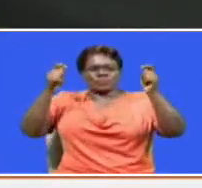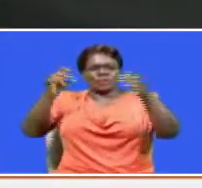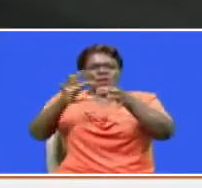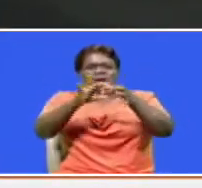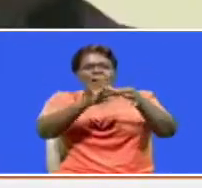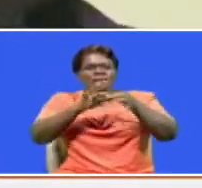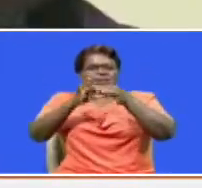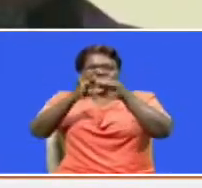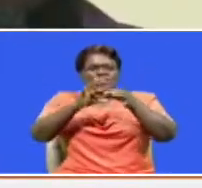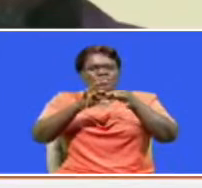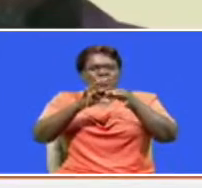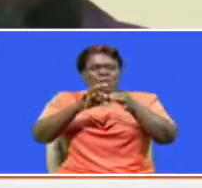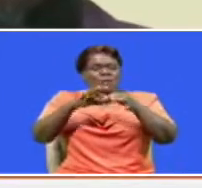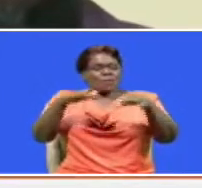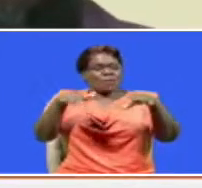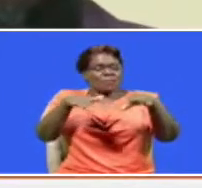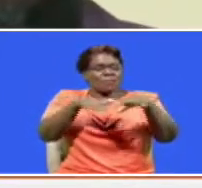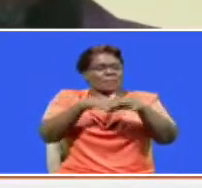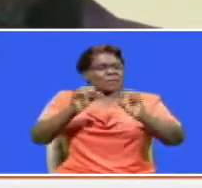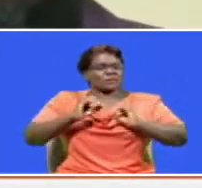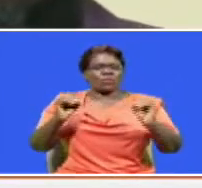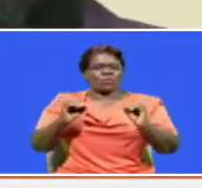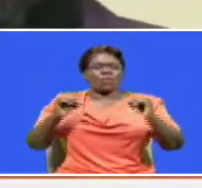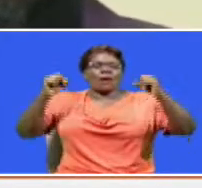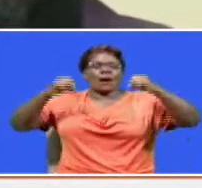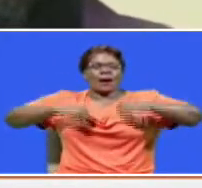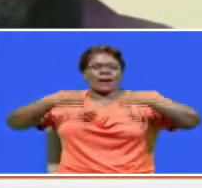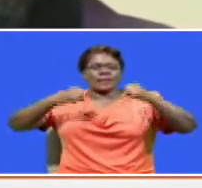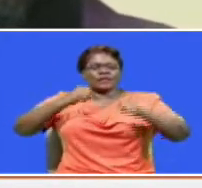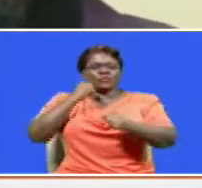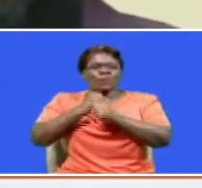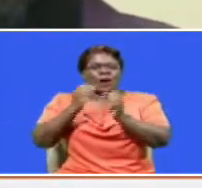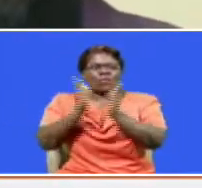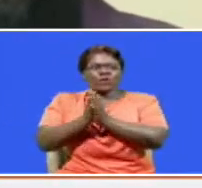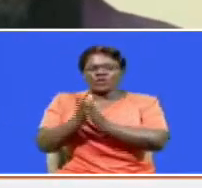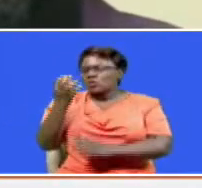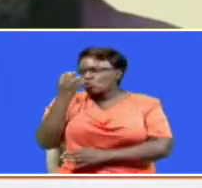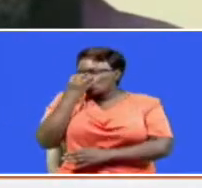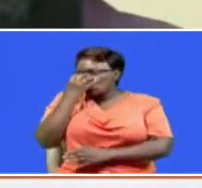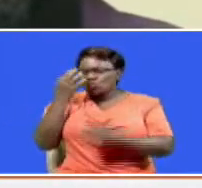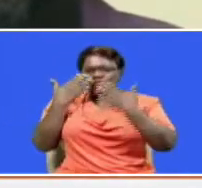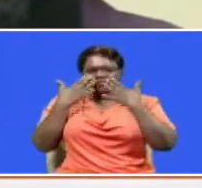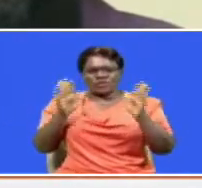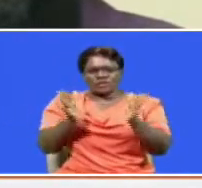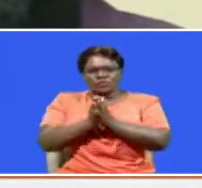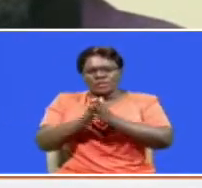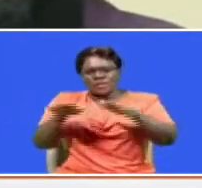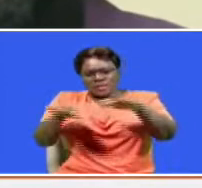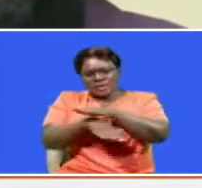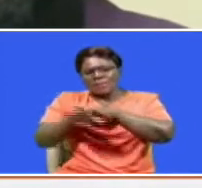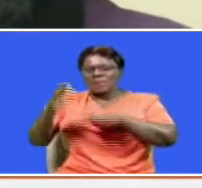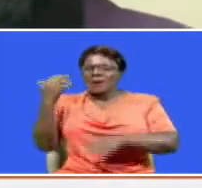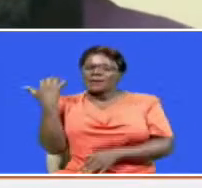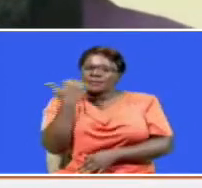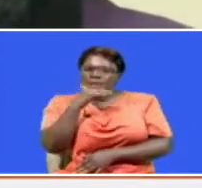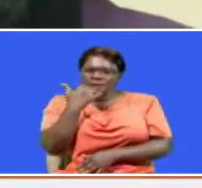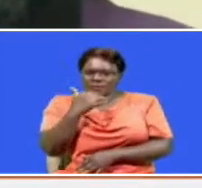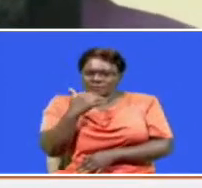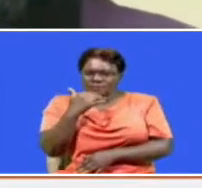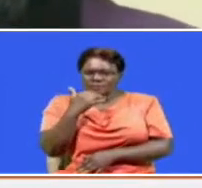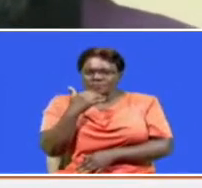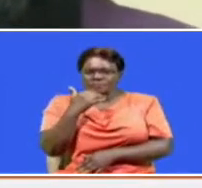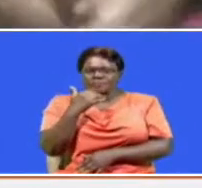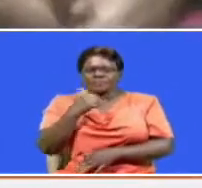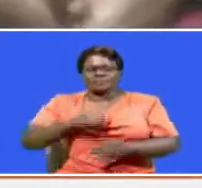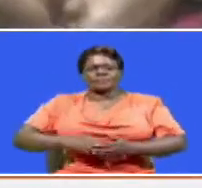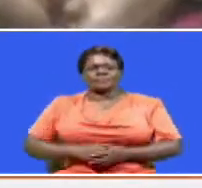Azimio hazitakuwa za chama hicho, kwa kuwa wamekubaliana kufanya kazi na Rais William Ruto na naibu wake Rigathi Gachagua kuepuka